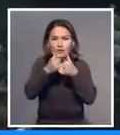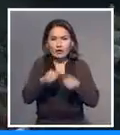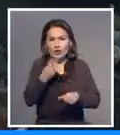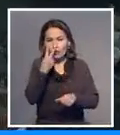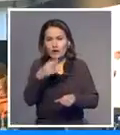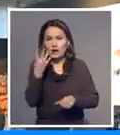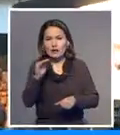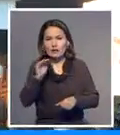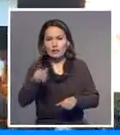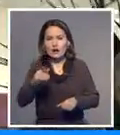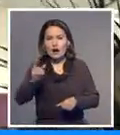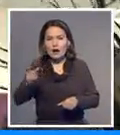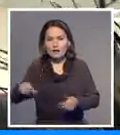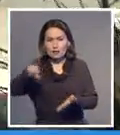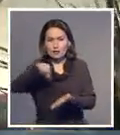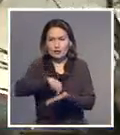отыр.